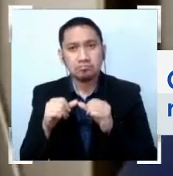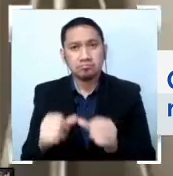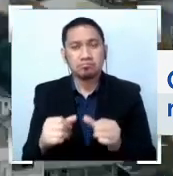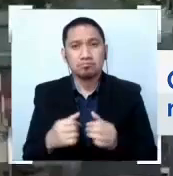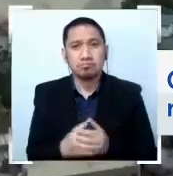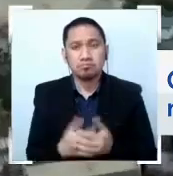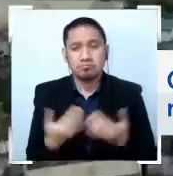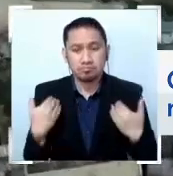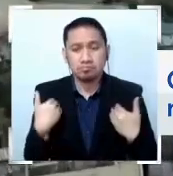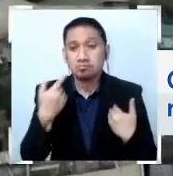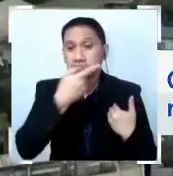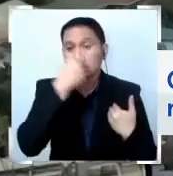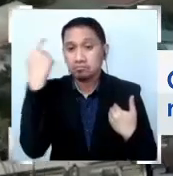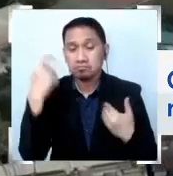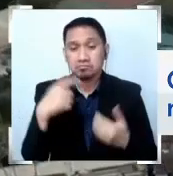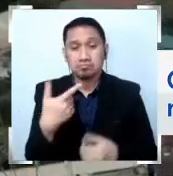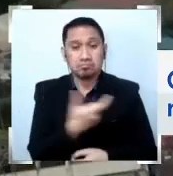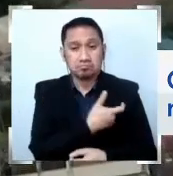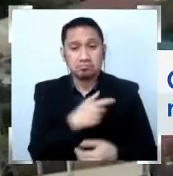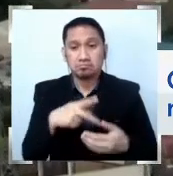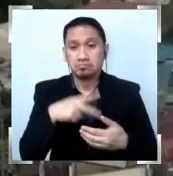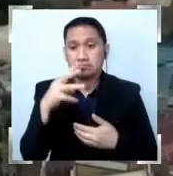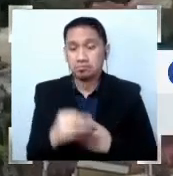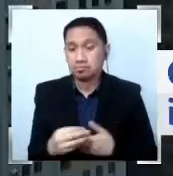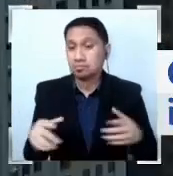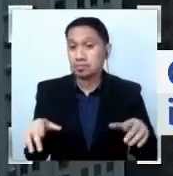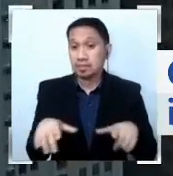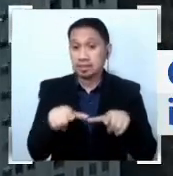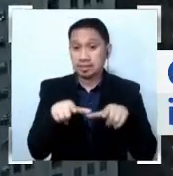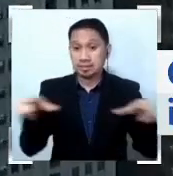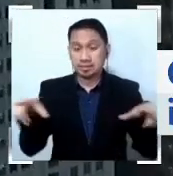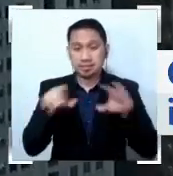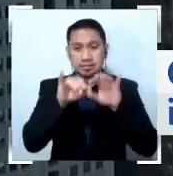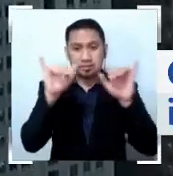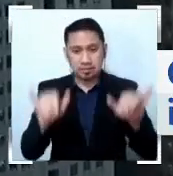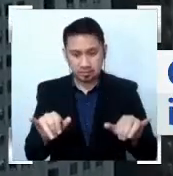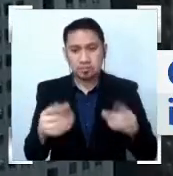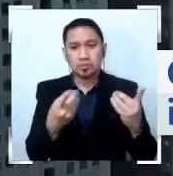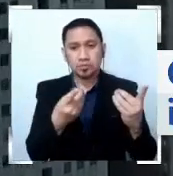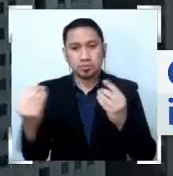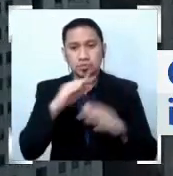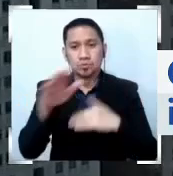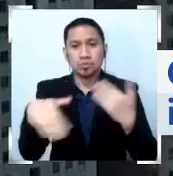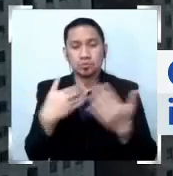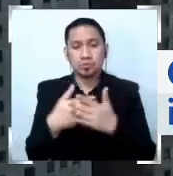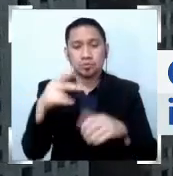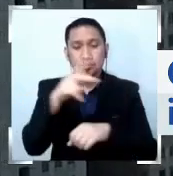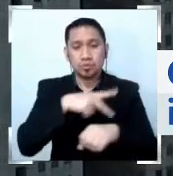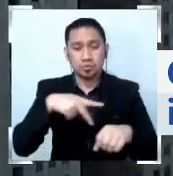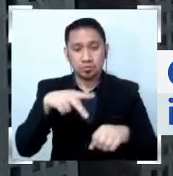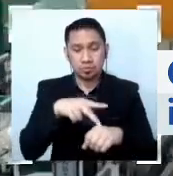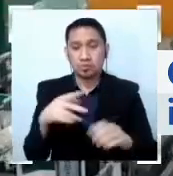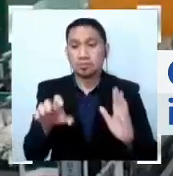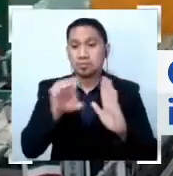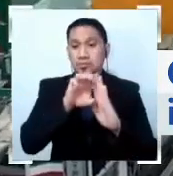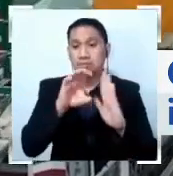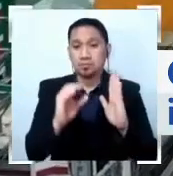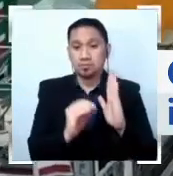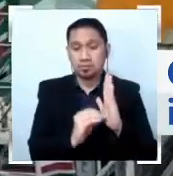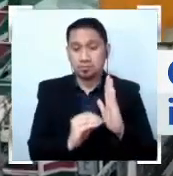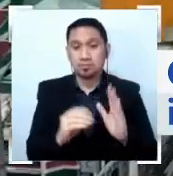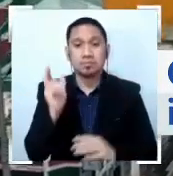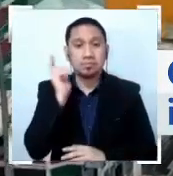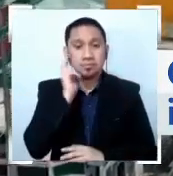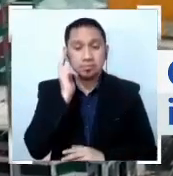vaccination. Ang alert level system nga ipatutupad na sa buong bansa alinsunod sa executive order ni Pangulong Duterte. Apat na phases